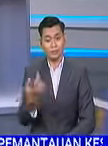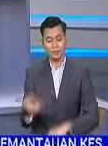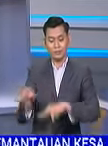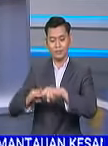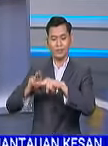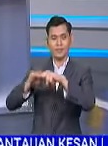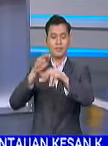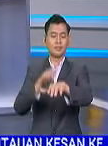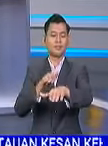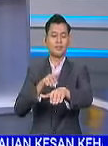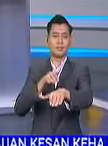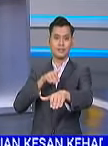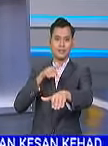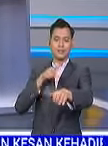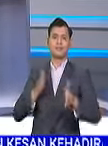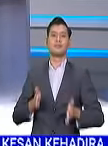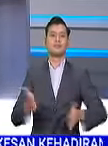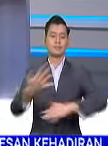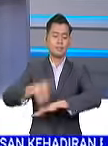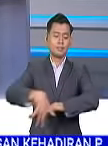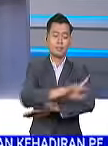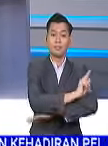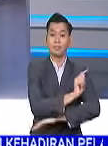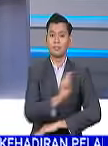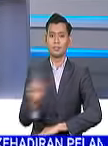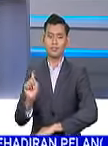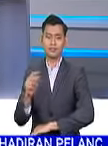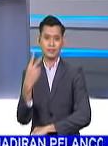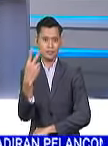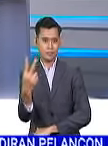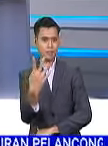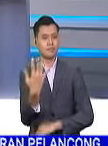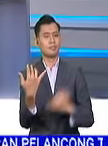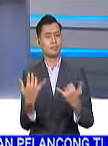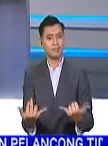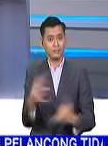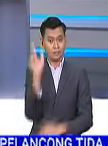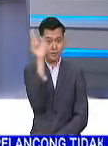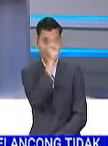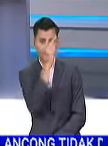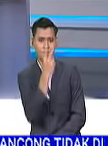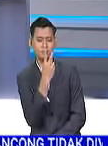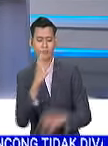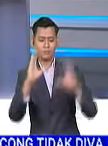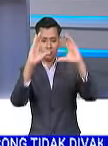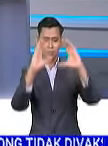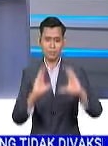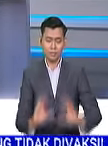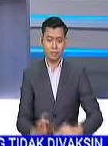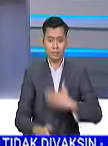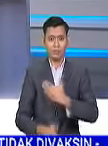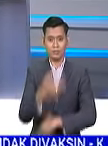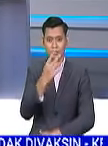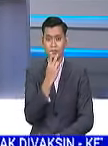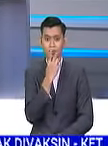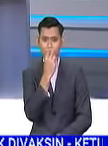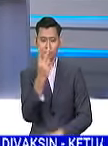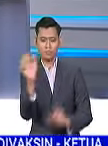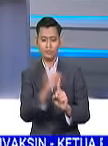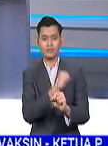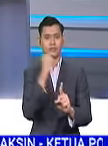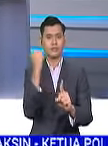jumlah kenderaan di lebuh raya Pantai Timur 2, pihak konsesi telah mengambil langkah awal untuk menghadapi situasi berkenaan.